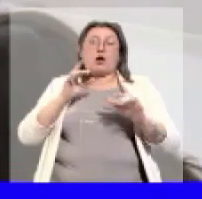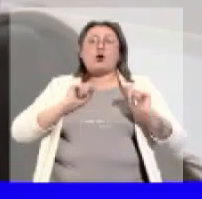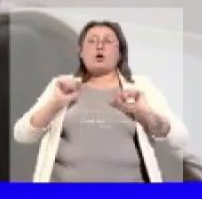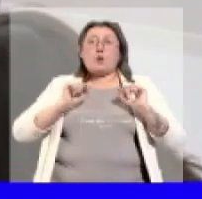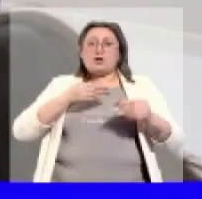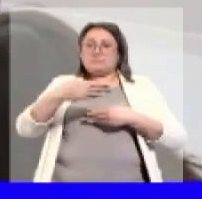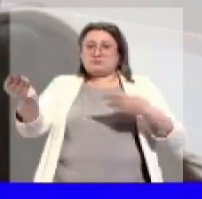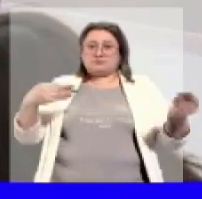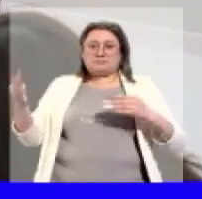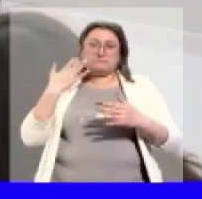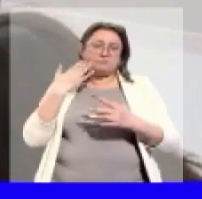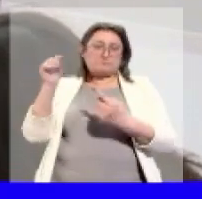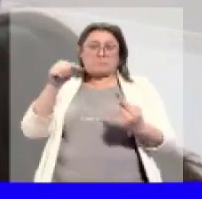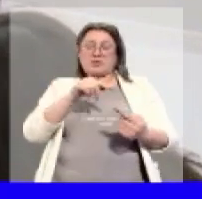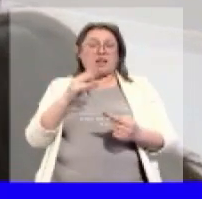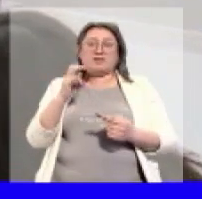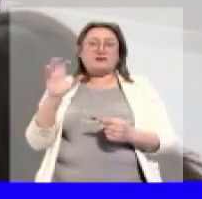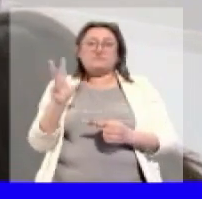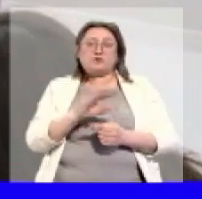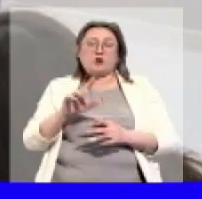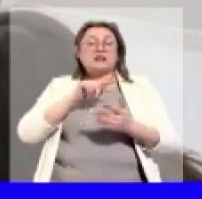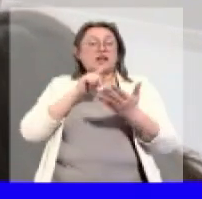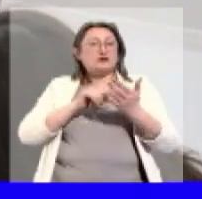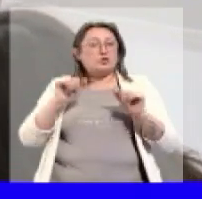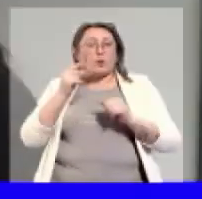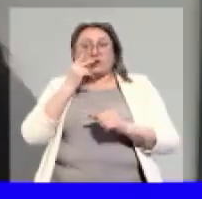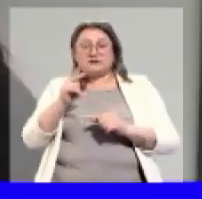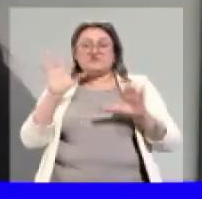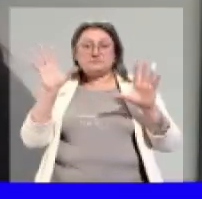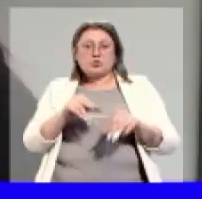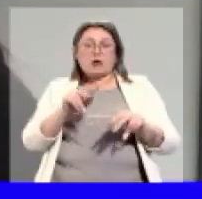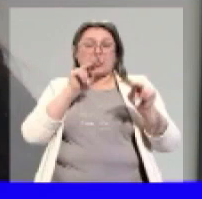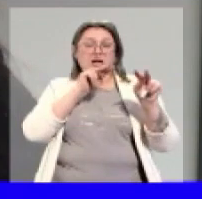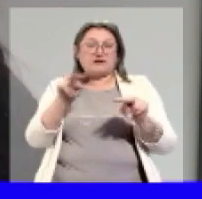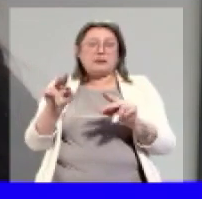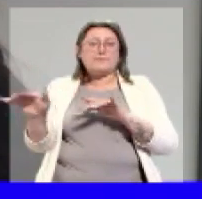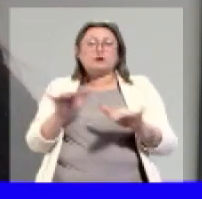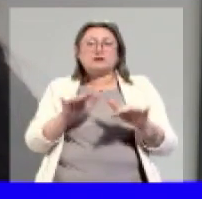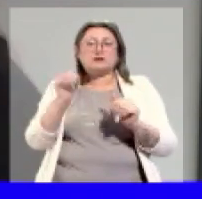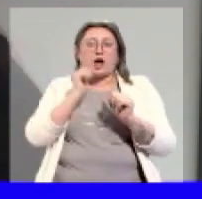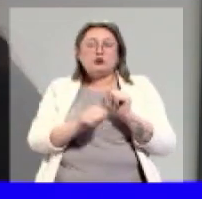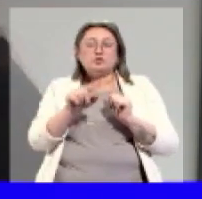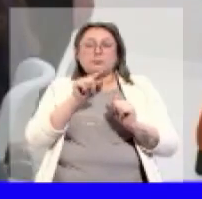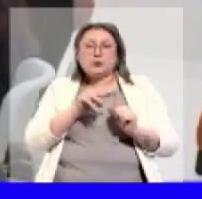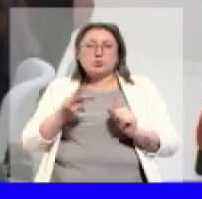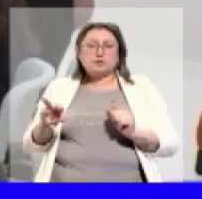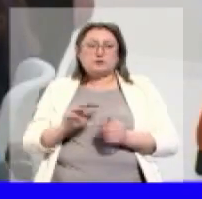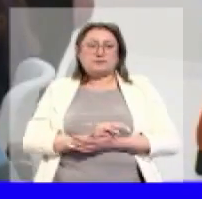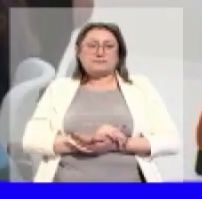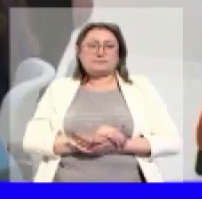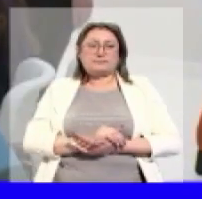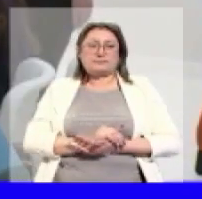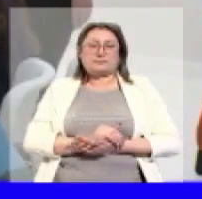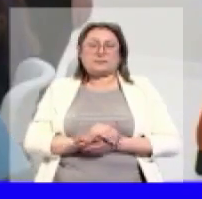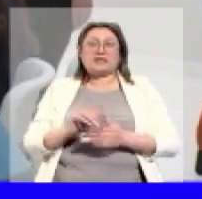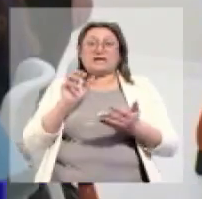роли еще не все, делится юноша. Задача режиссера – увидеть все и контролировать процесс каждую минуту. Занимаюсь тут